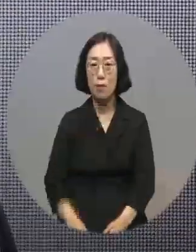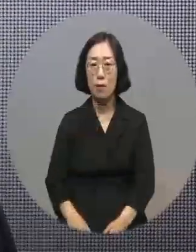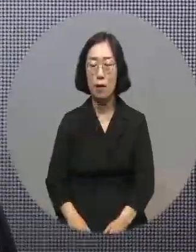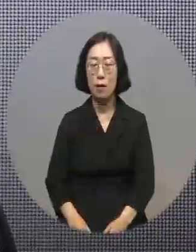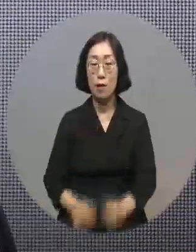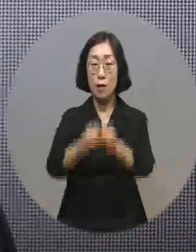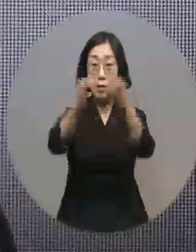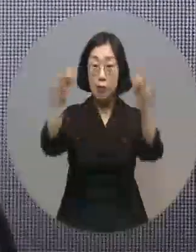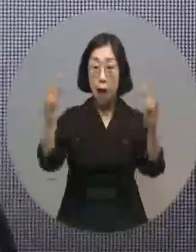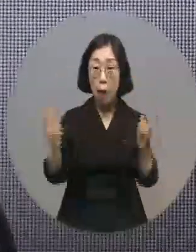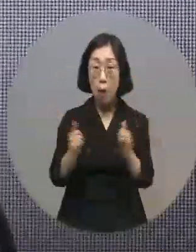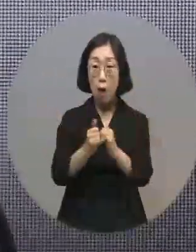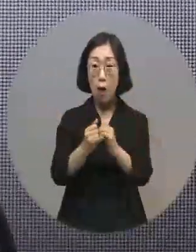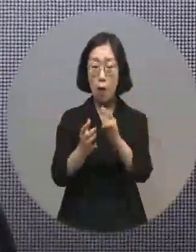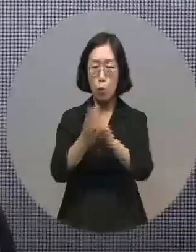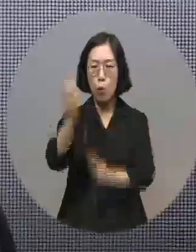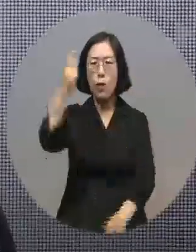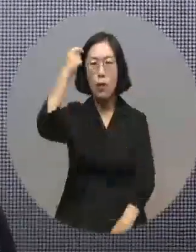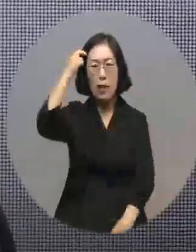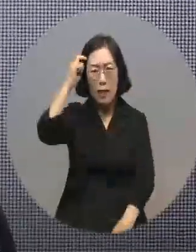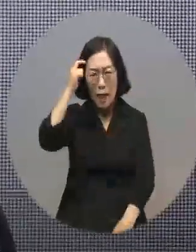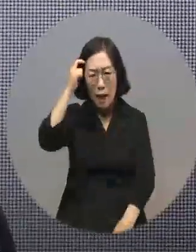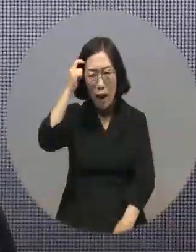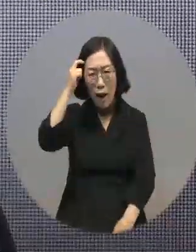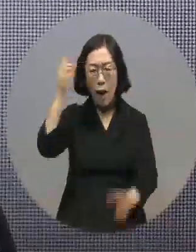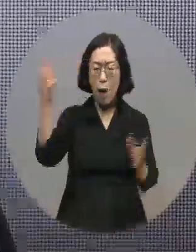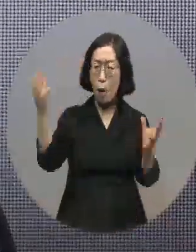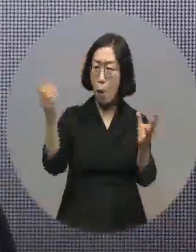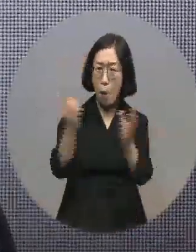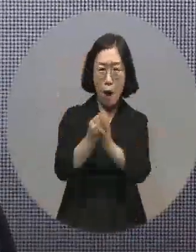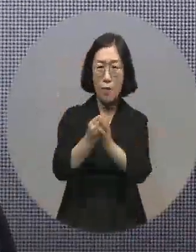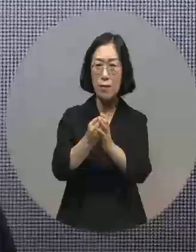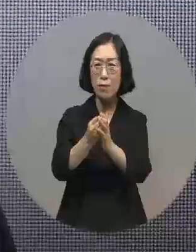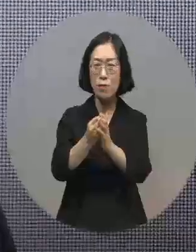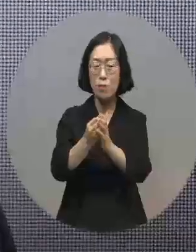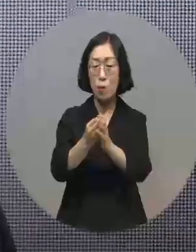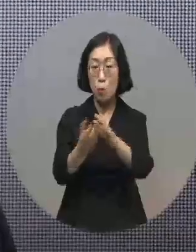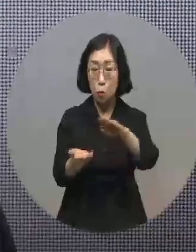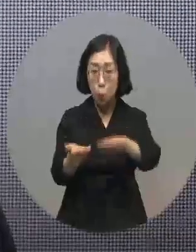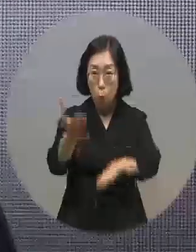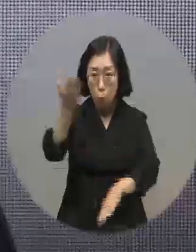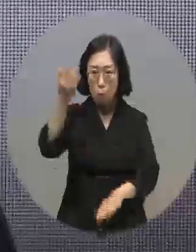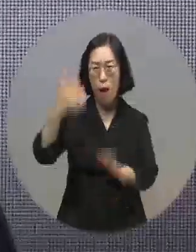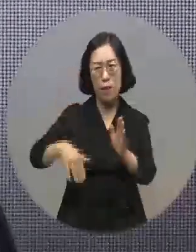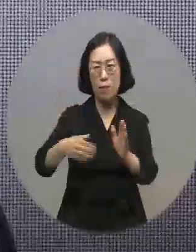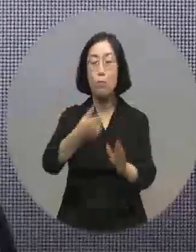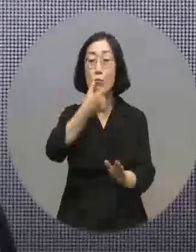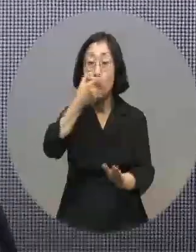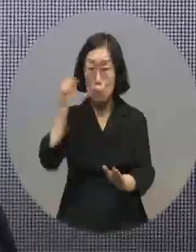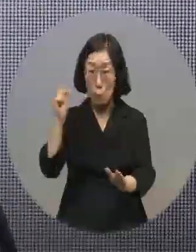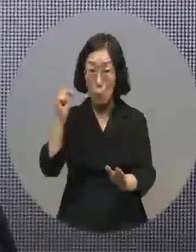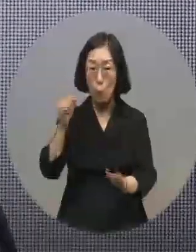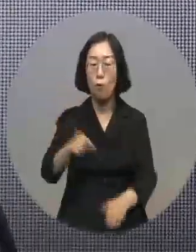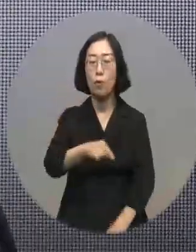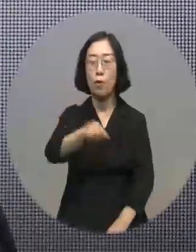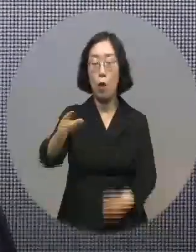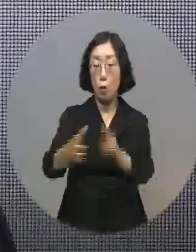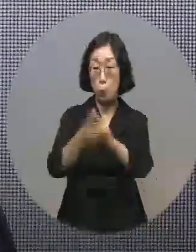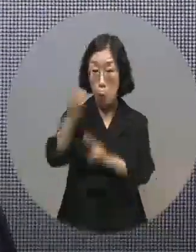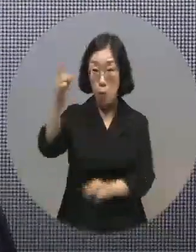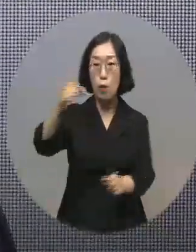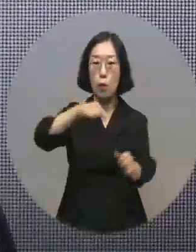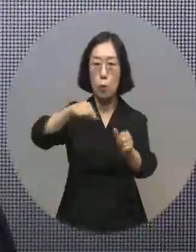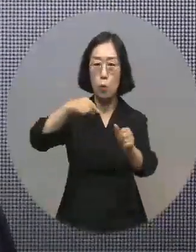우리 사회 전반의 통일 인식이 충분히 높지 않은 것이 현실입니다. 이런 때일수록